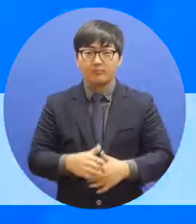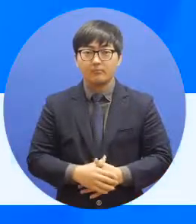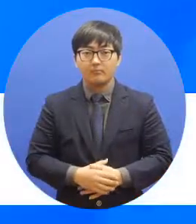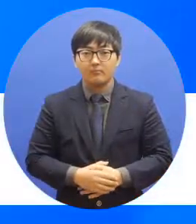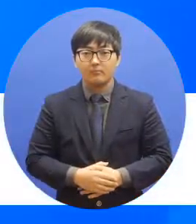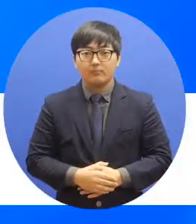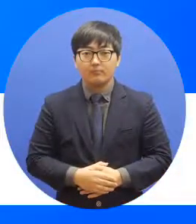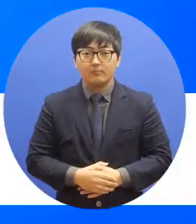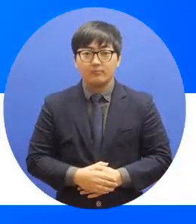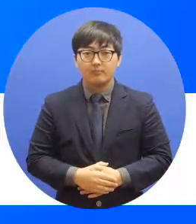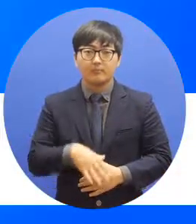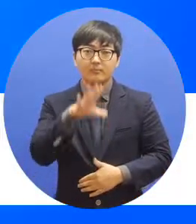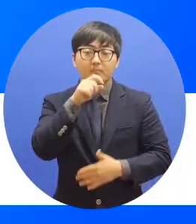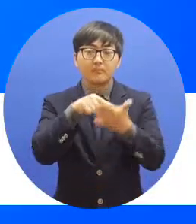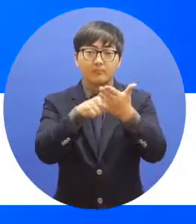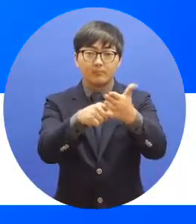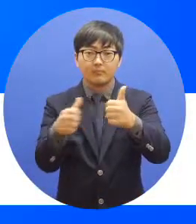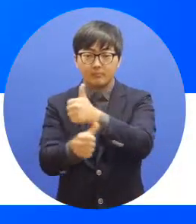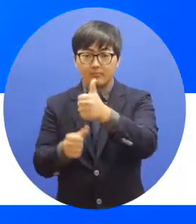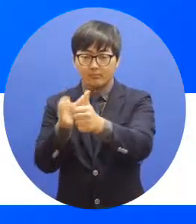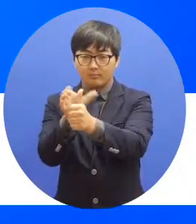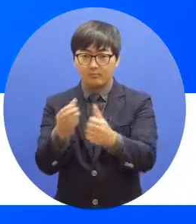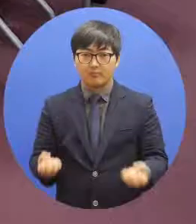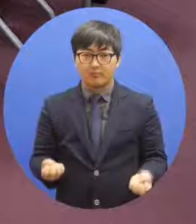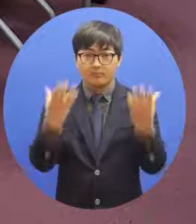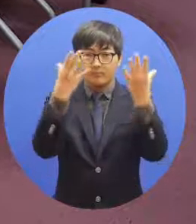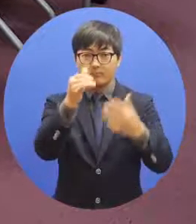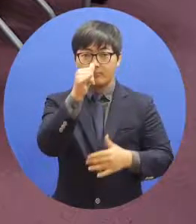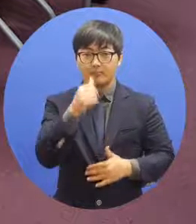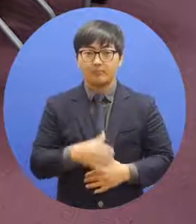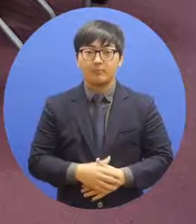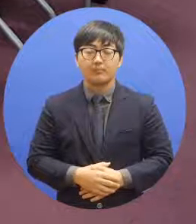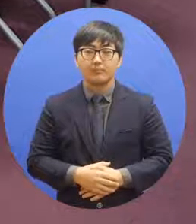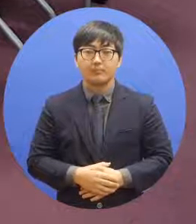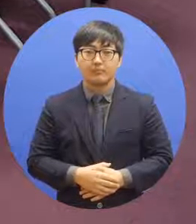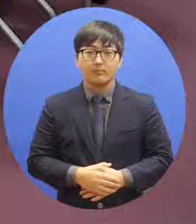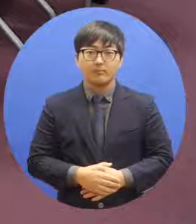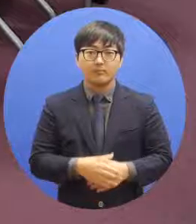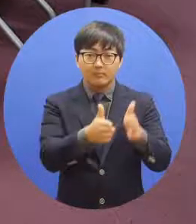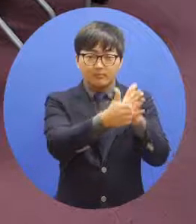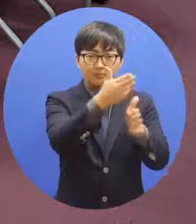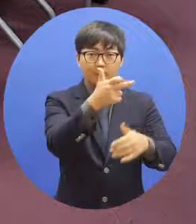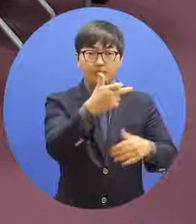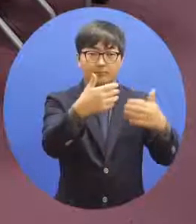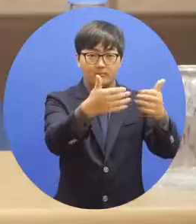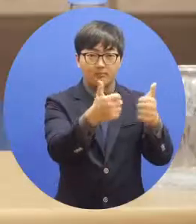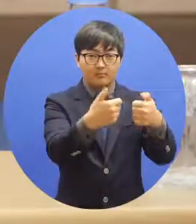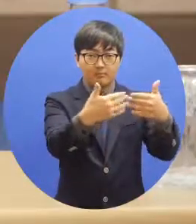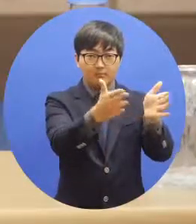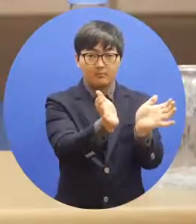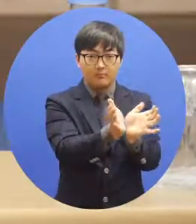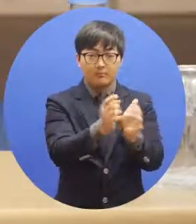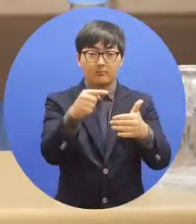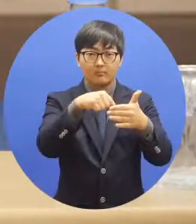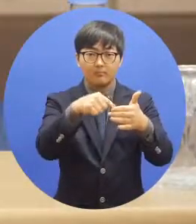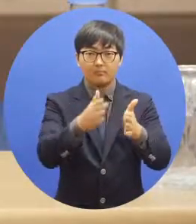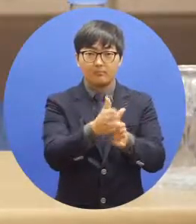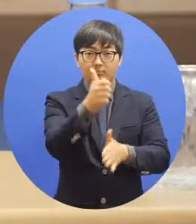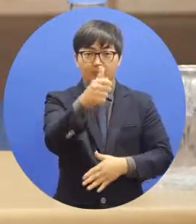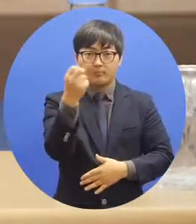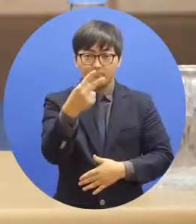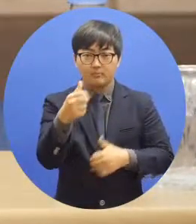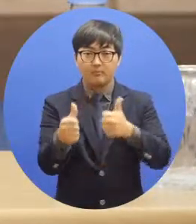공주시에 콜 빚을 위원 위촉식 이 열렸습니다 공주시청 델파이 실에서 옷이 더 공주 시작 을 비롯한